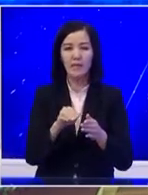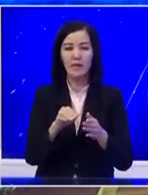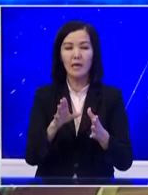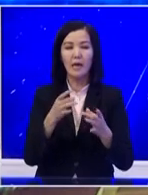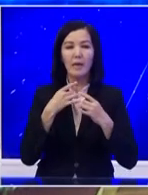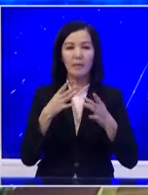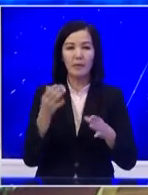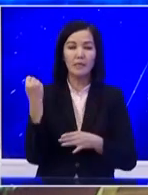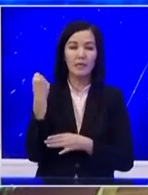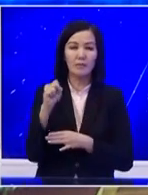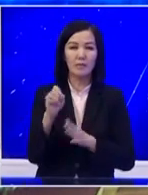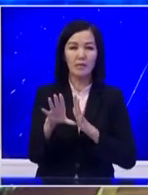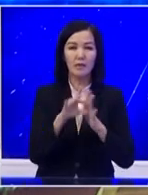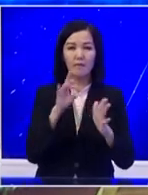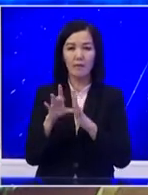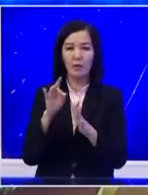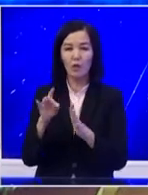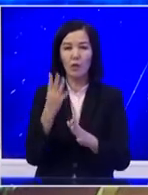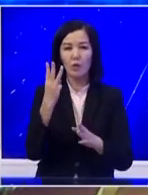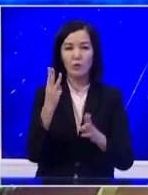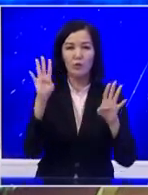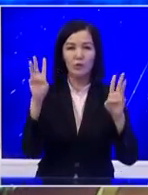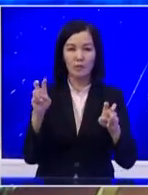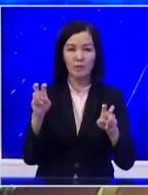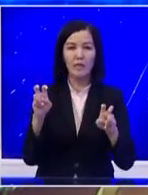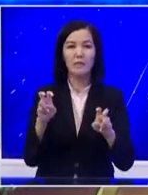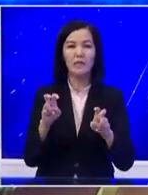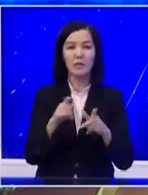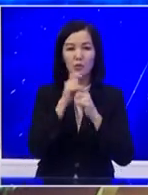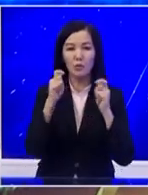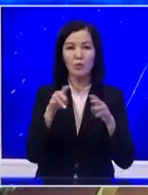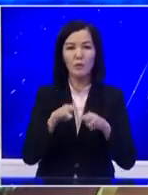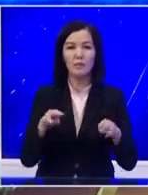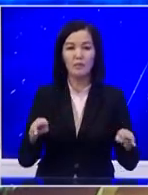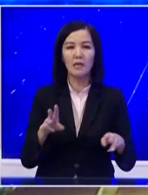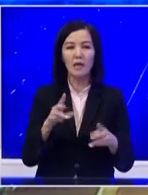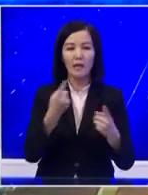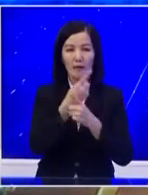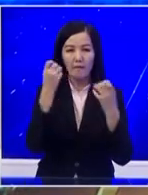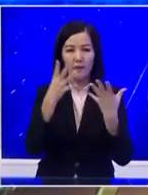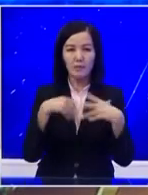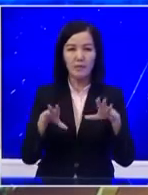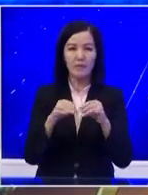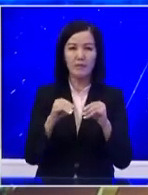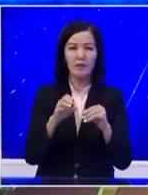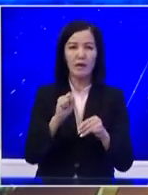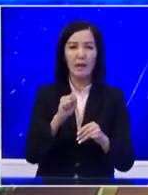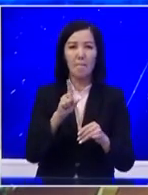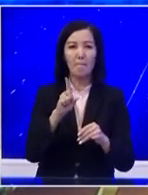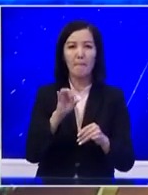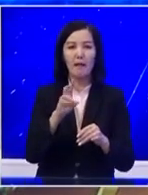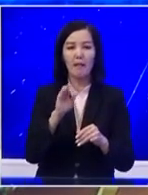В торжественной обстановке лучшие по четырем номинациям получили из рук министра информации и общественного развития Аиды